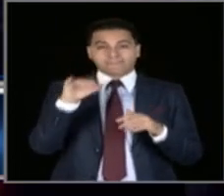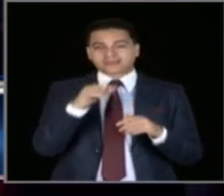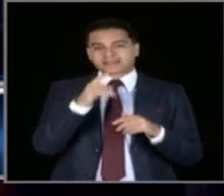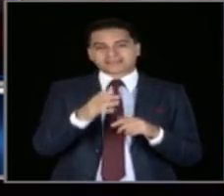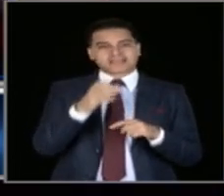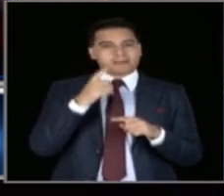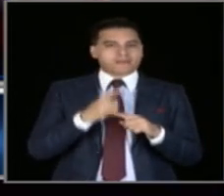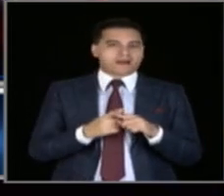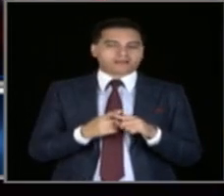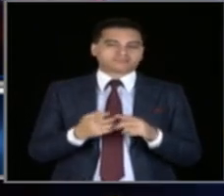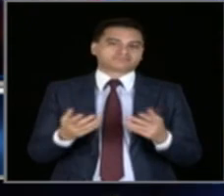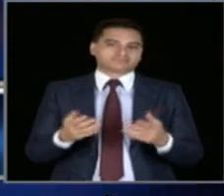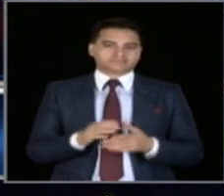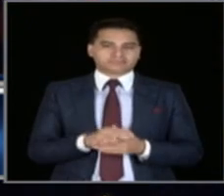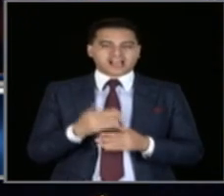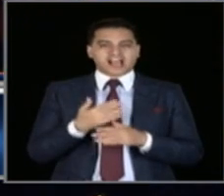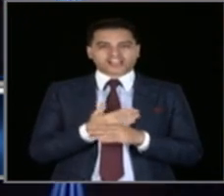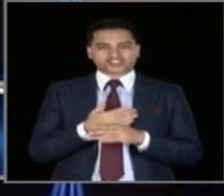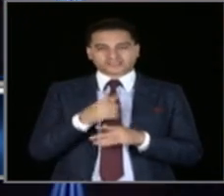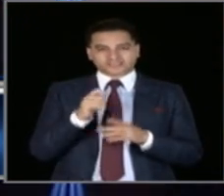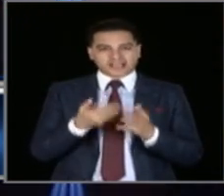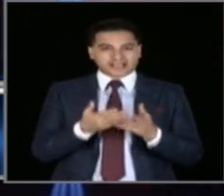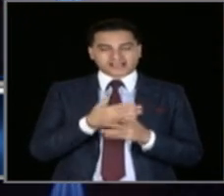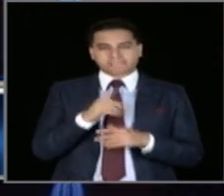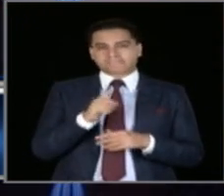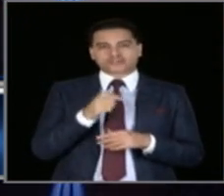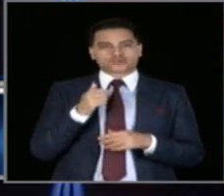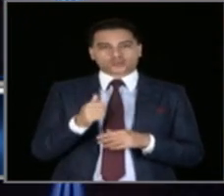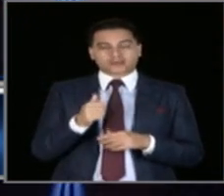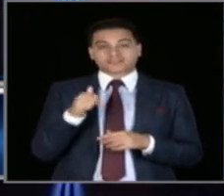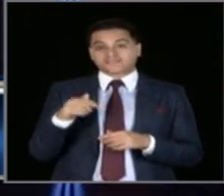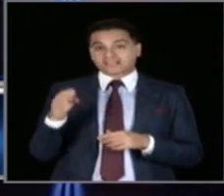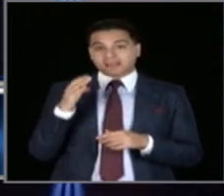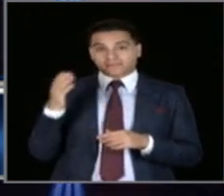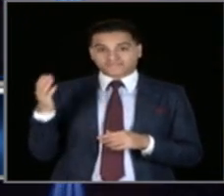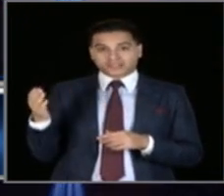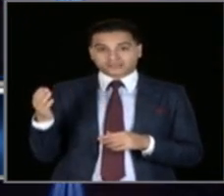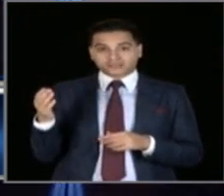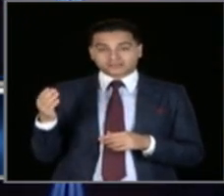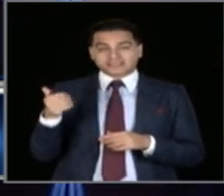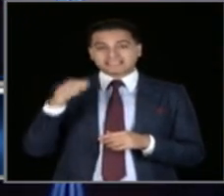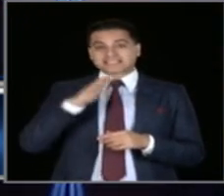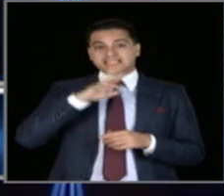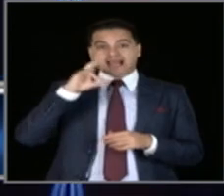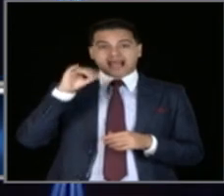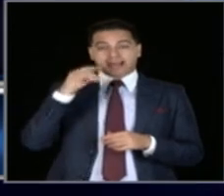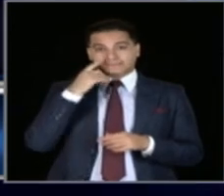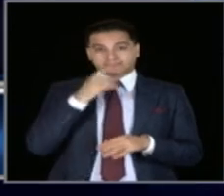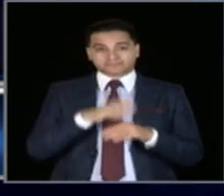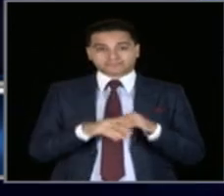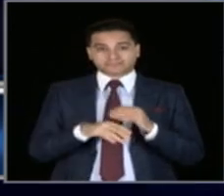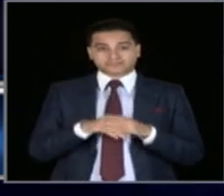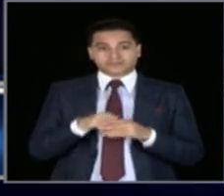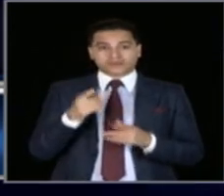خاطئة. عشان كده الاستعجال مش كويس. في إجابة؟ إسلام. ألعاب القوة.